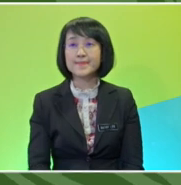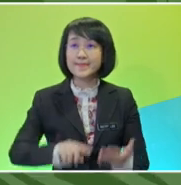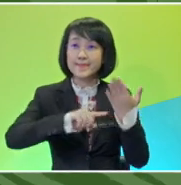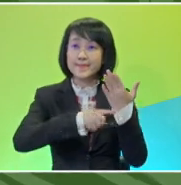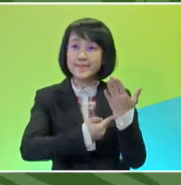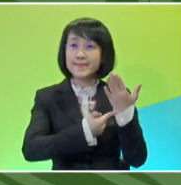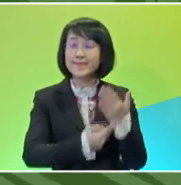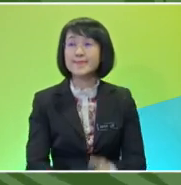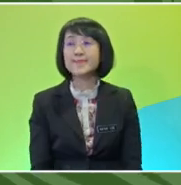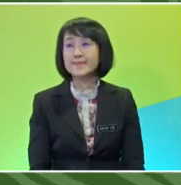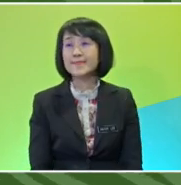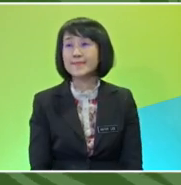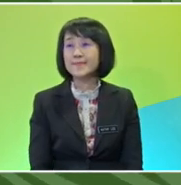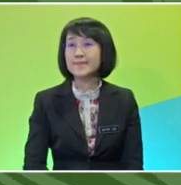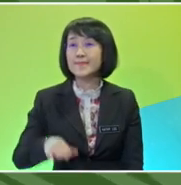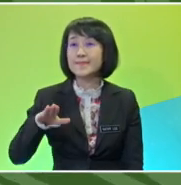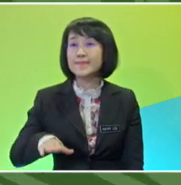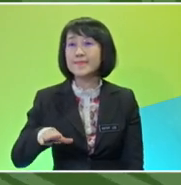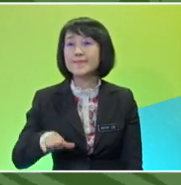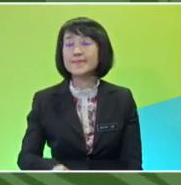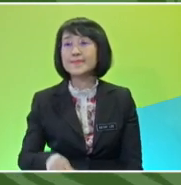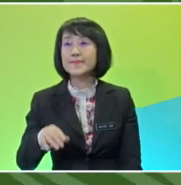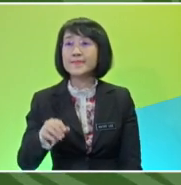adik saham dari sjk